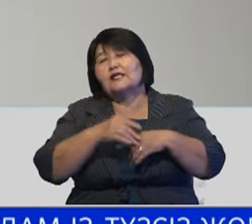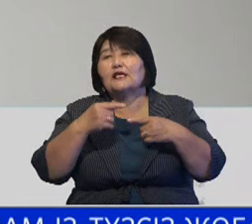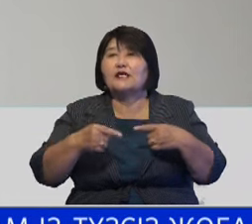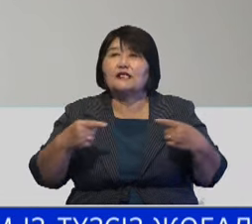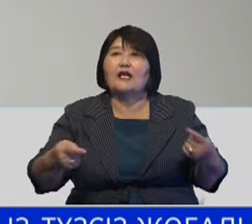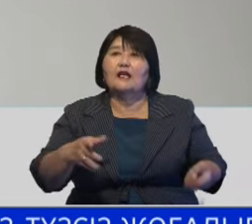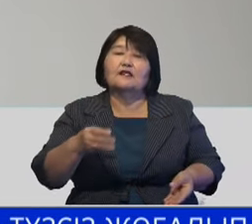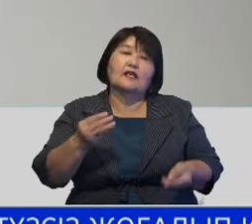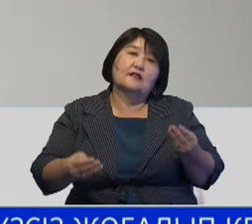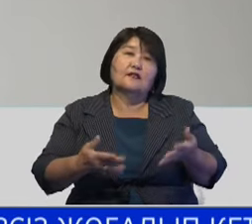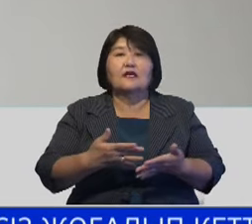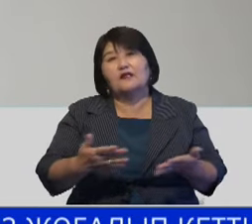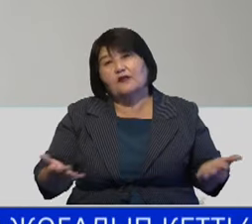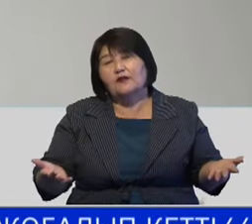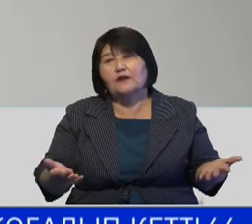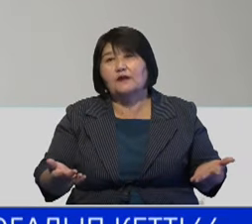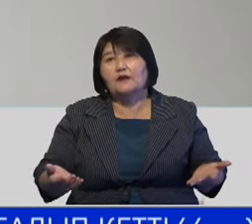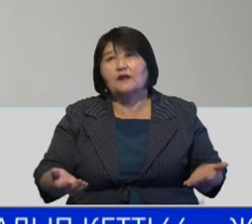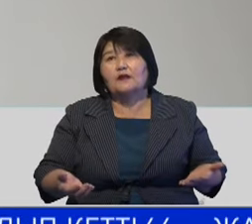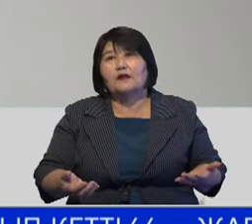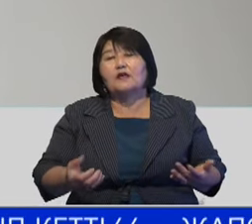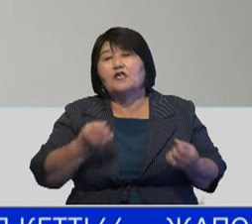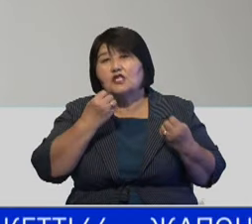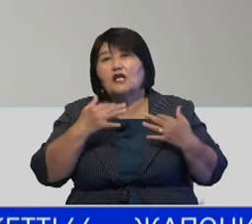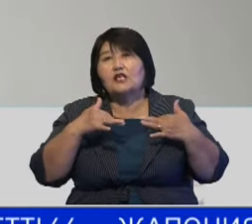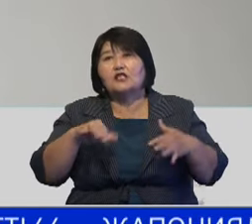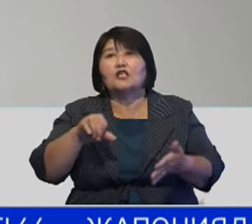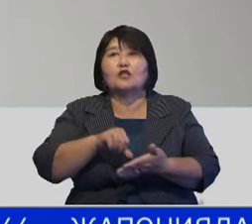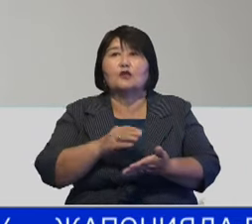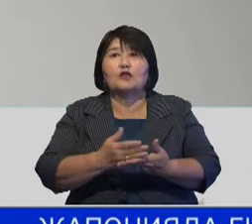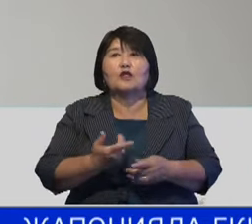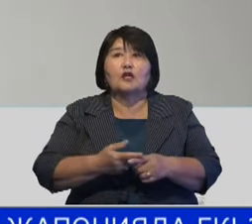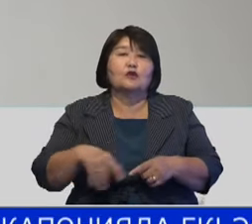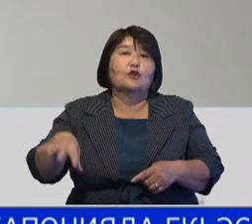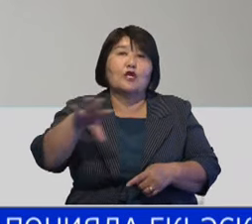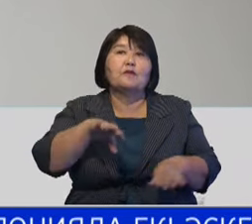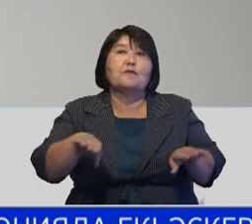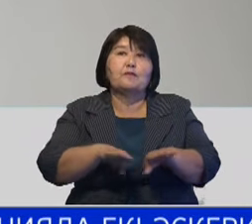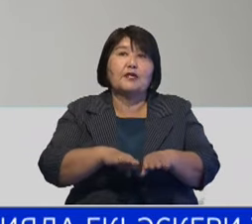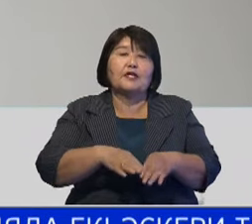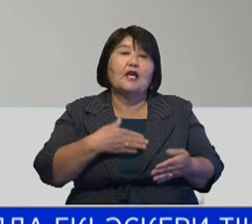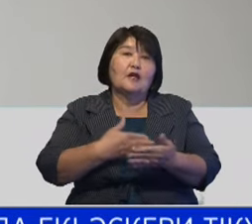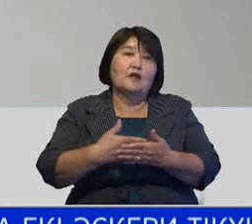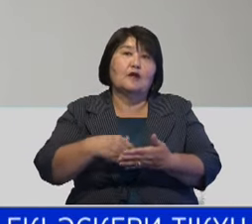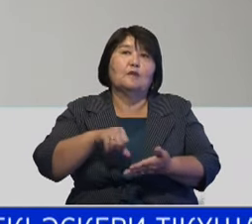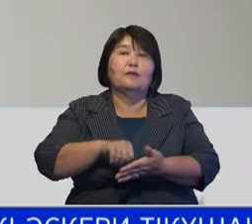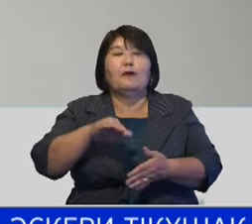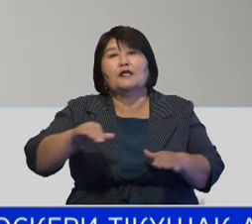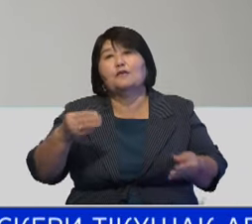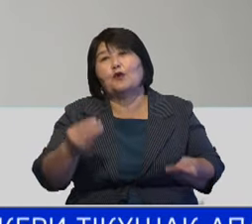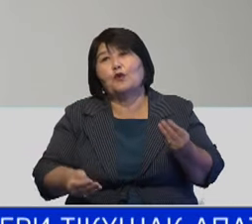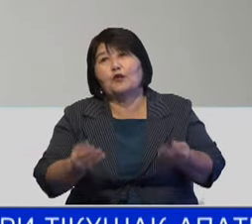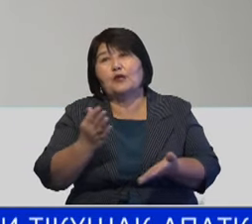өздерін сияқты жақсы іс-шаралар өтіп жатыр. Енді өзіміз солармен бірге балдармен бірге ойнап жатырмыз